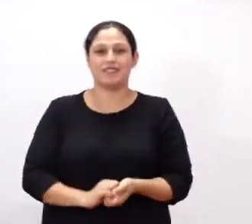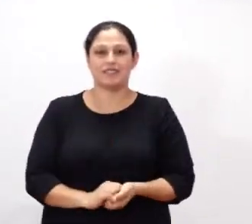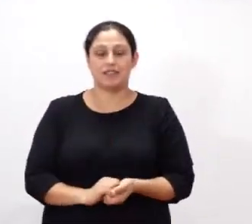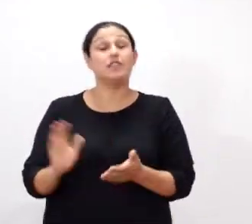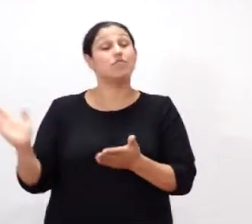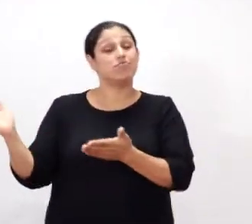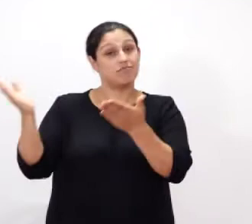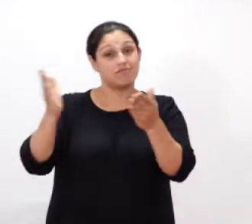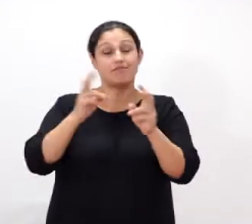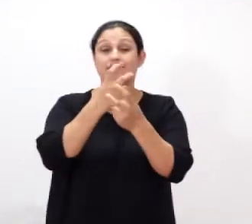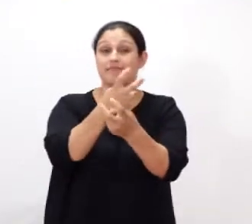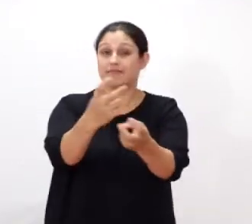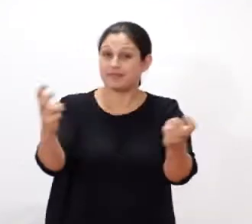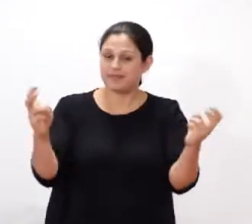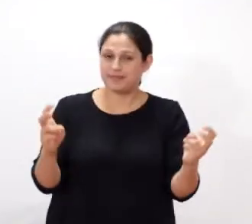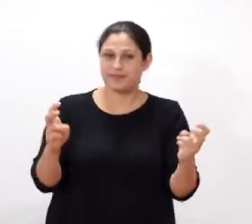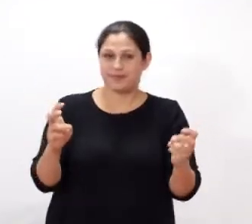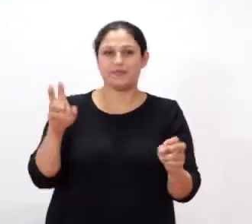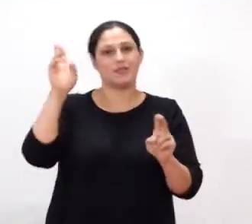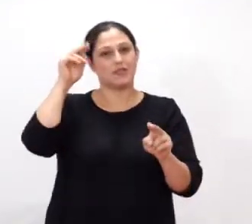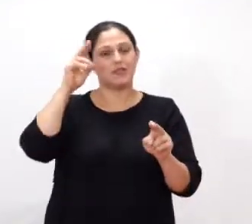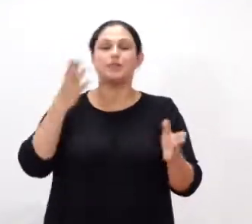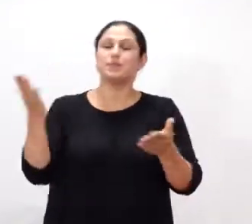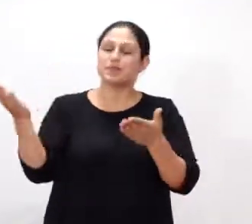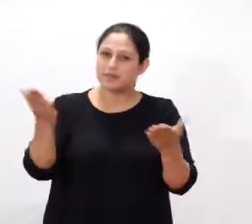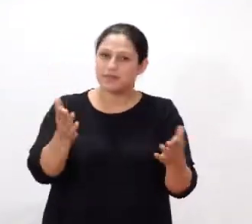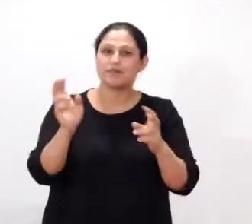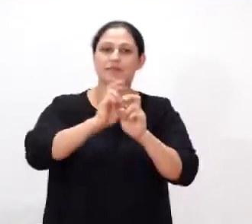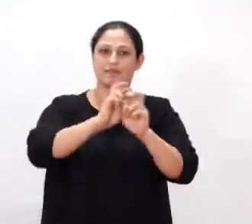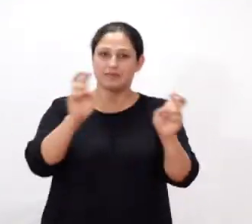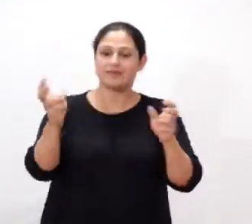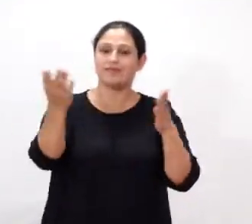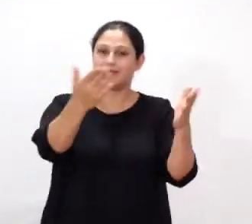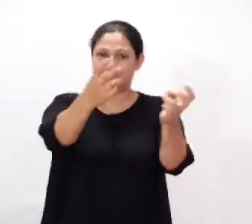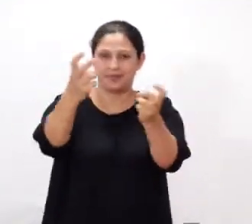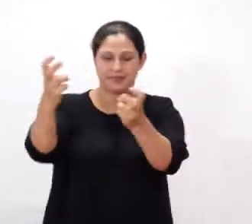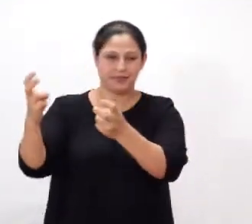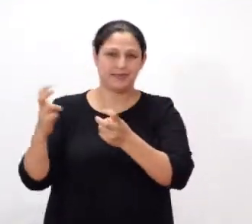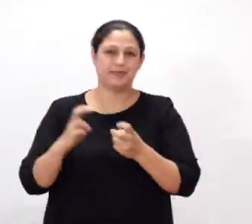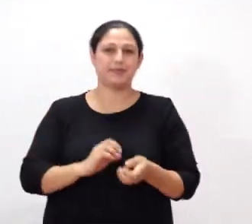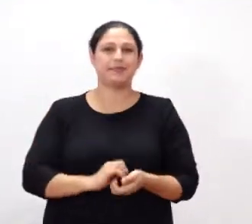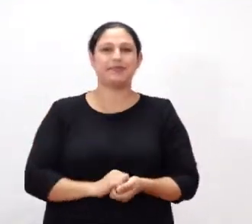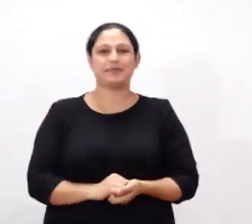مرحمت گذشته شنید مرحمت چای تام گذارید